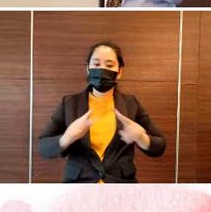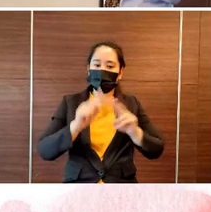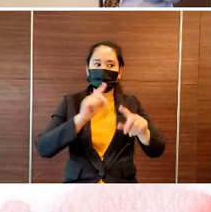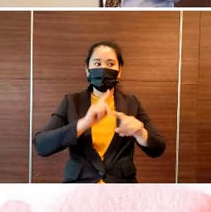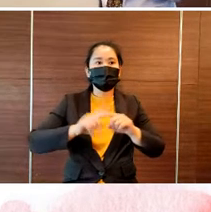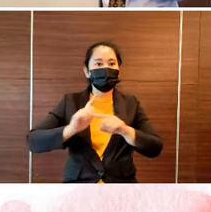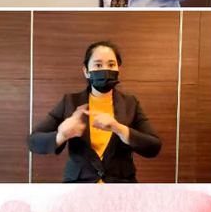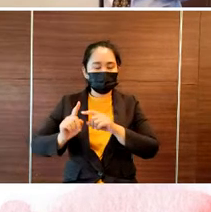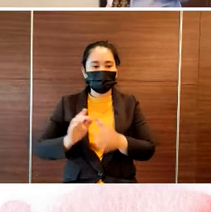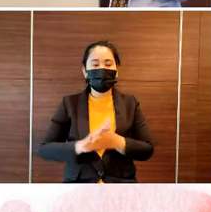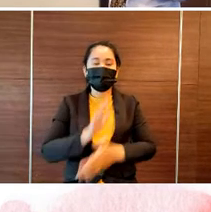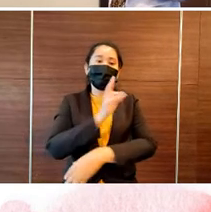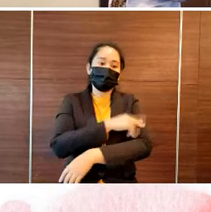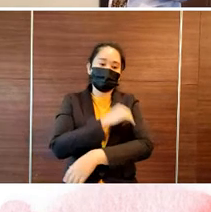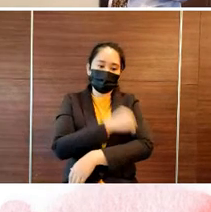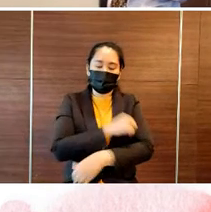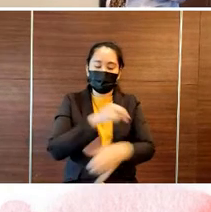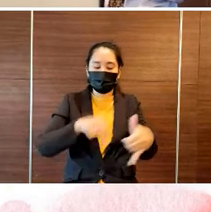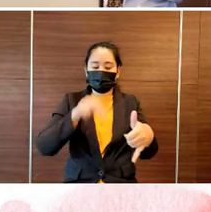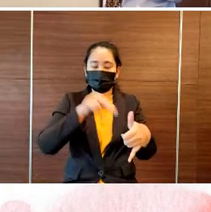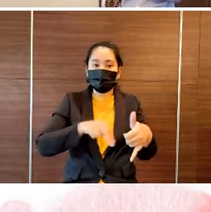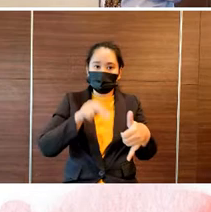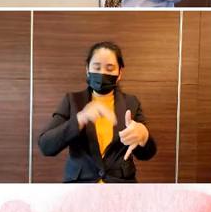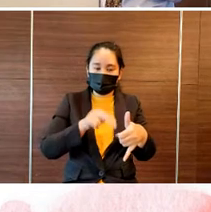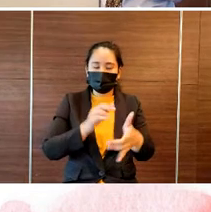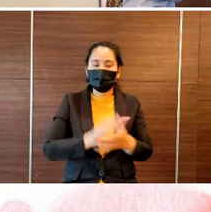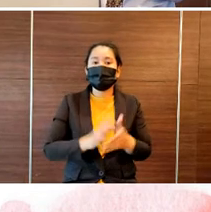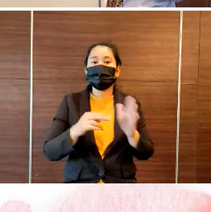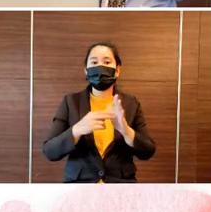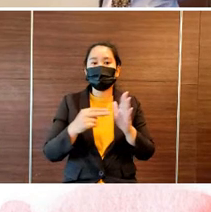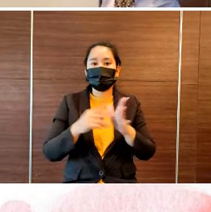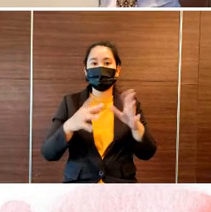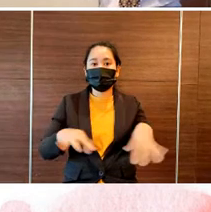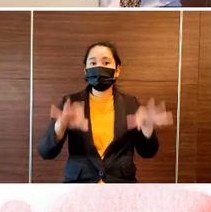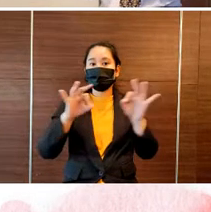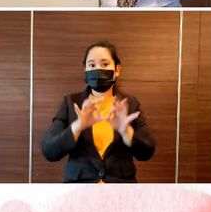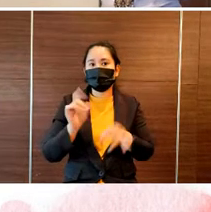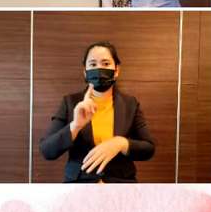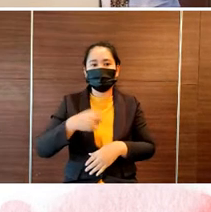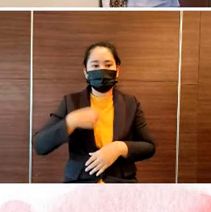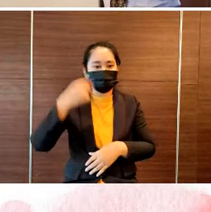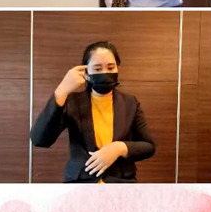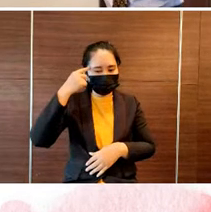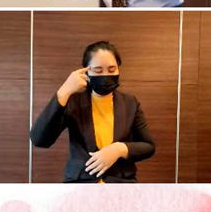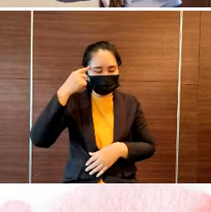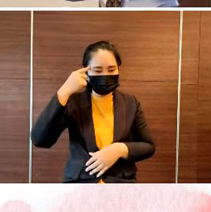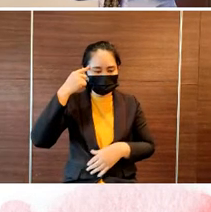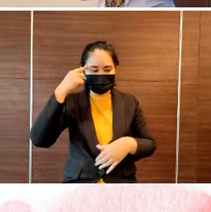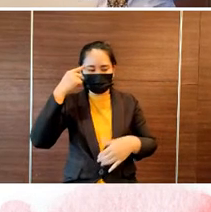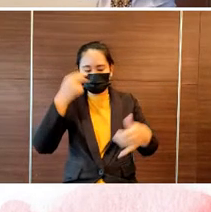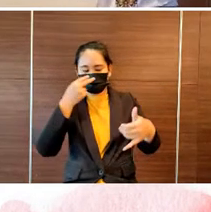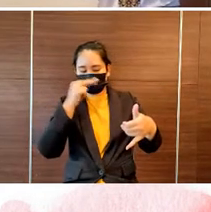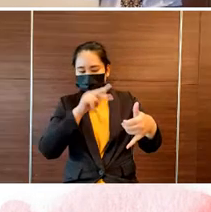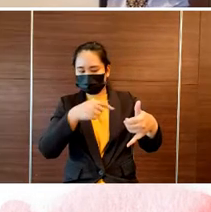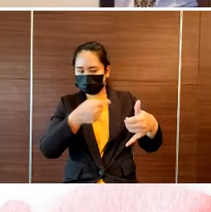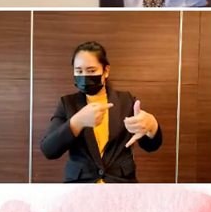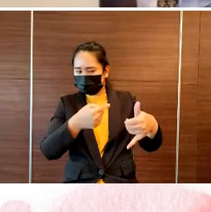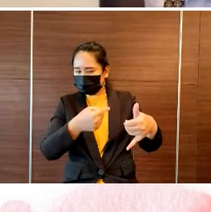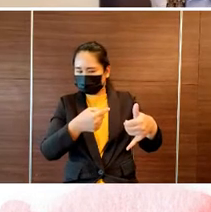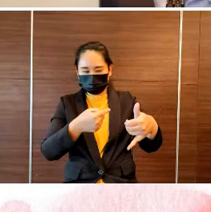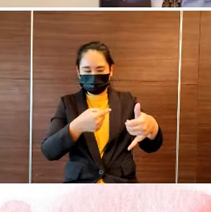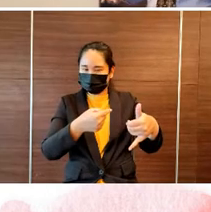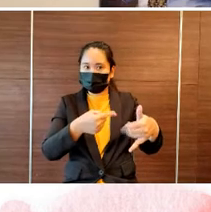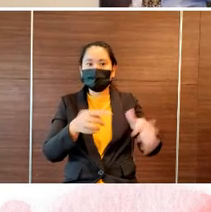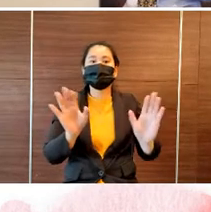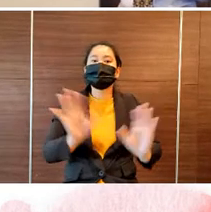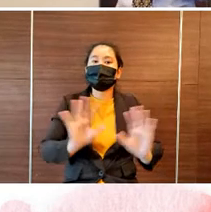นะครับนะหมอที่ดูแลคนไข้อยู่นะครับนะจะต้องไม่มีความคิดในแง่ลบต่อพฤติกรรมคนที่ม